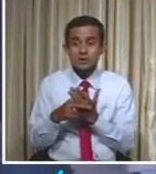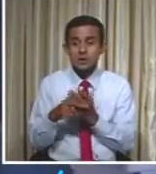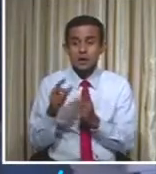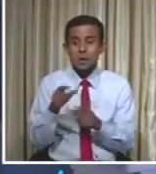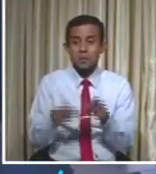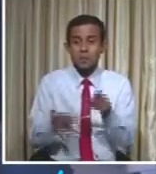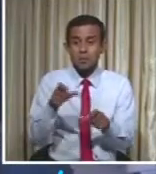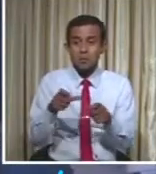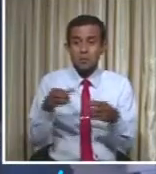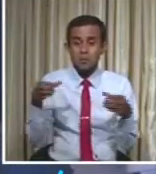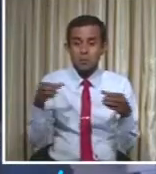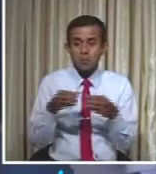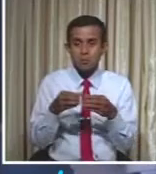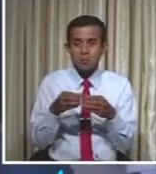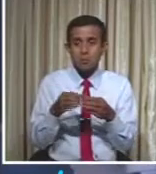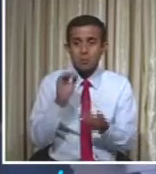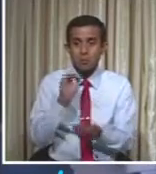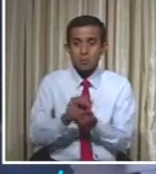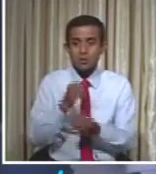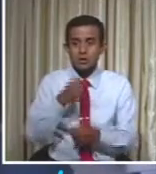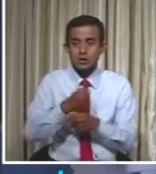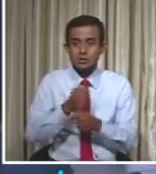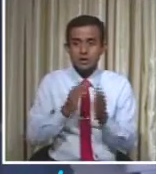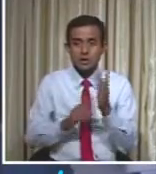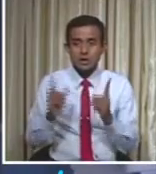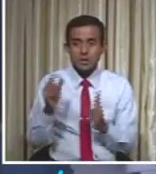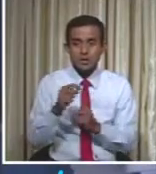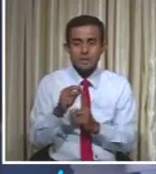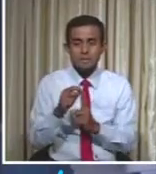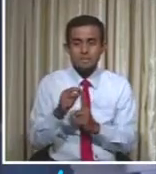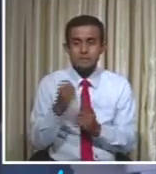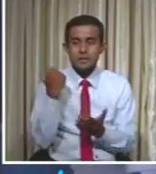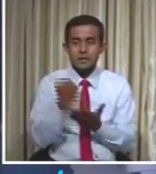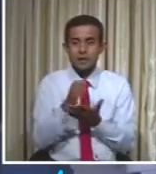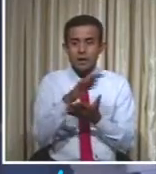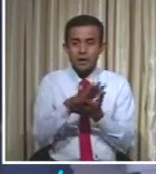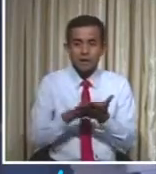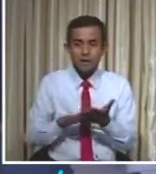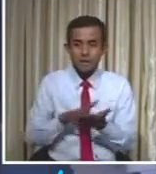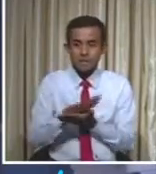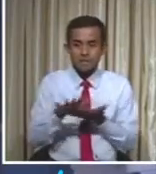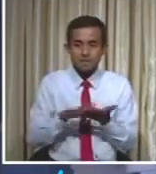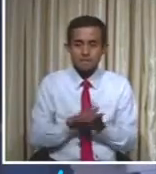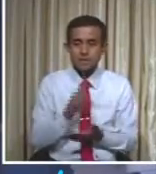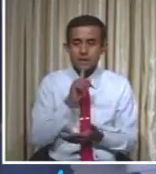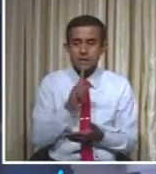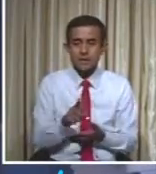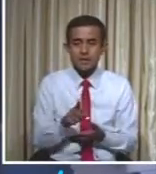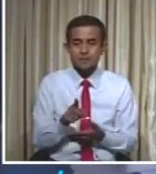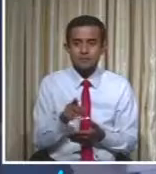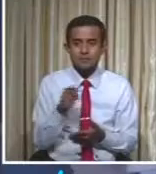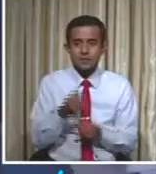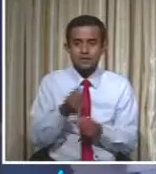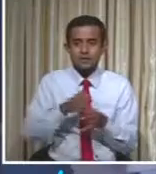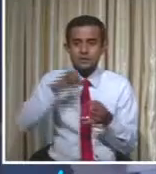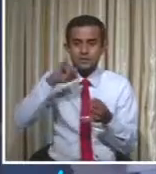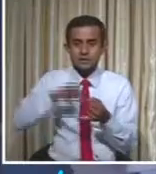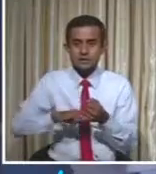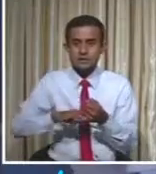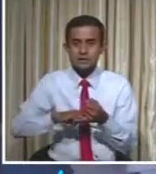පාරිභෝගික අධ්‍යක්ෂ ආරක්ෂණ රාජ්‍ය අමාත්‍යාංශයට. තේලි උමේ ඉතා පැහැදිලිව කියනවා මේ ගෑස්